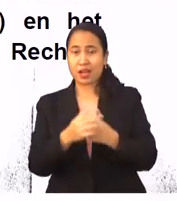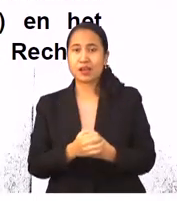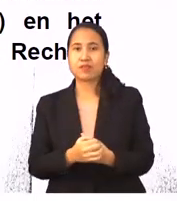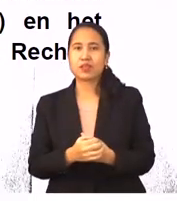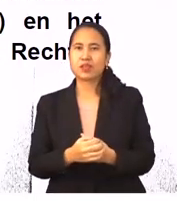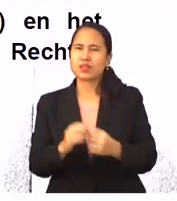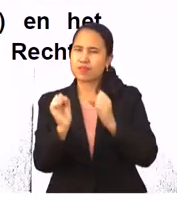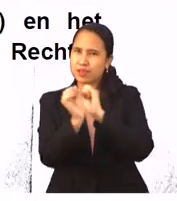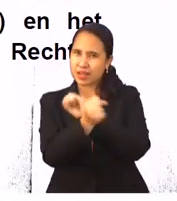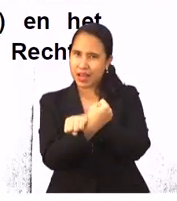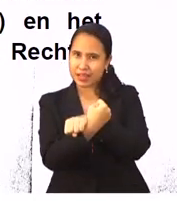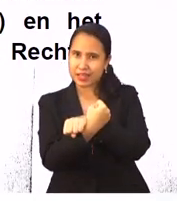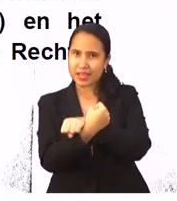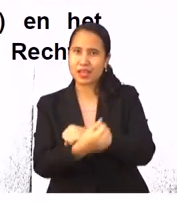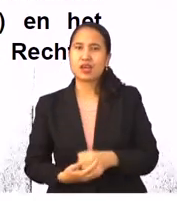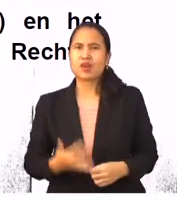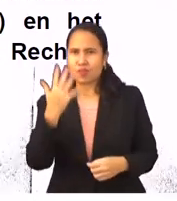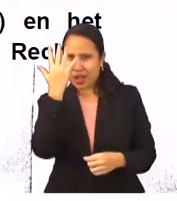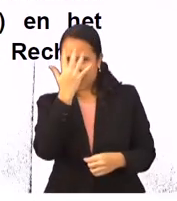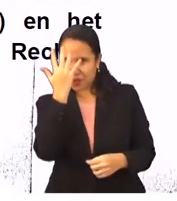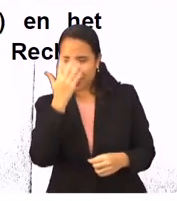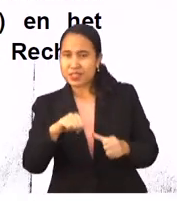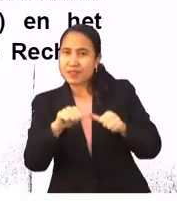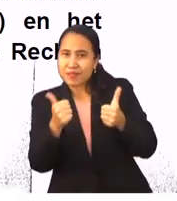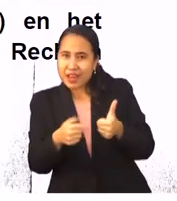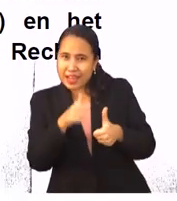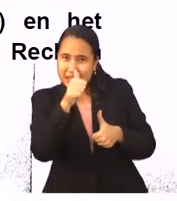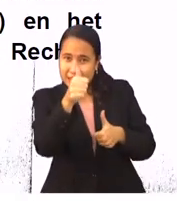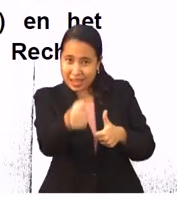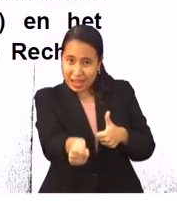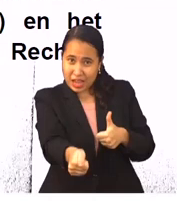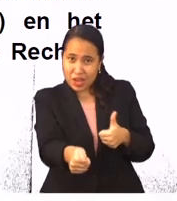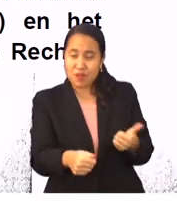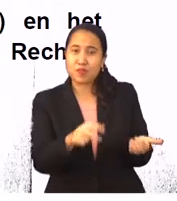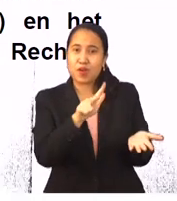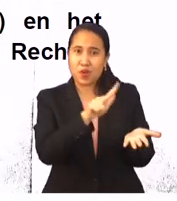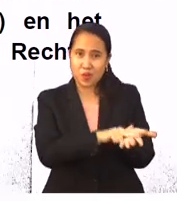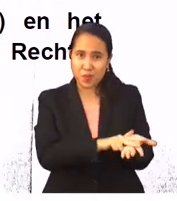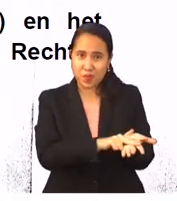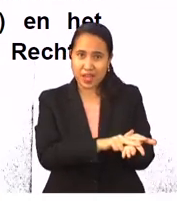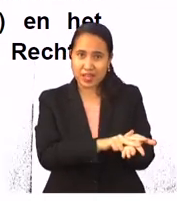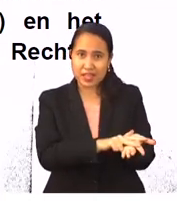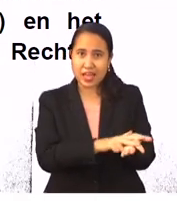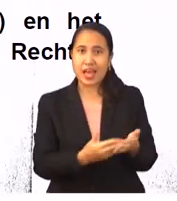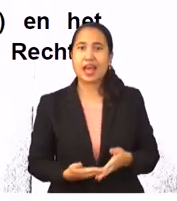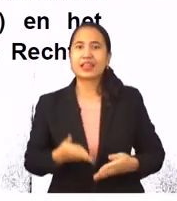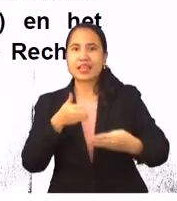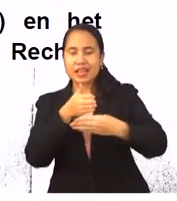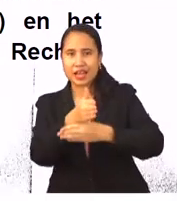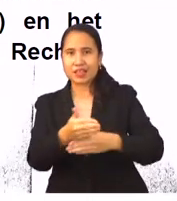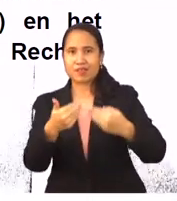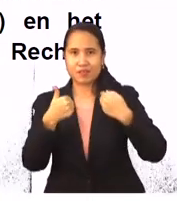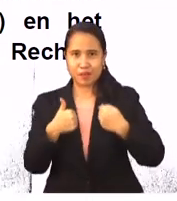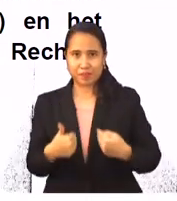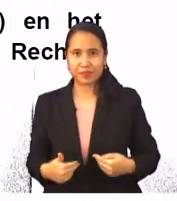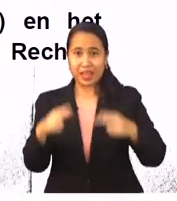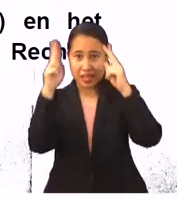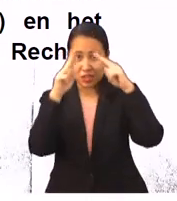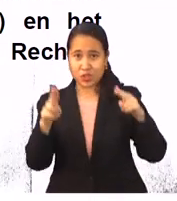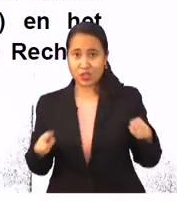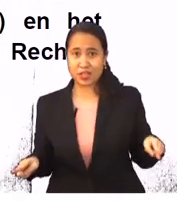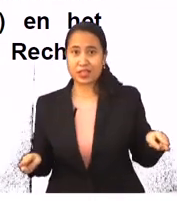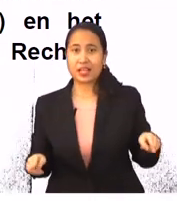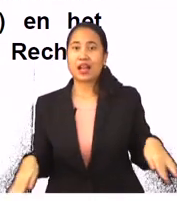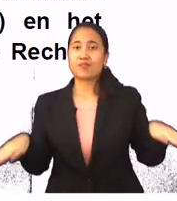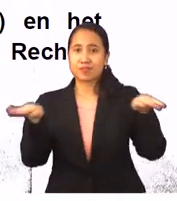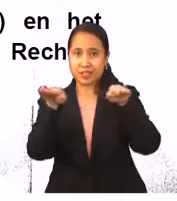1989, op verenigbaarheid met de grondwet, het Amerikaans verdrag voor de rechten van de mens en het internationaal verdrag in